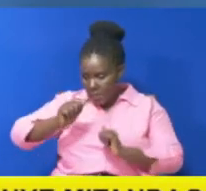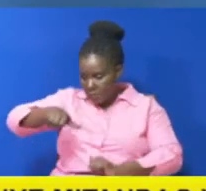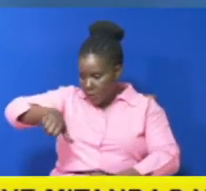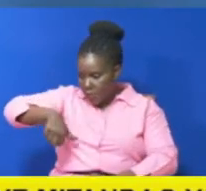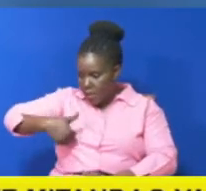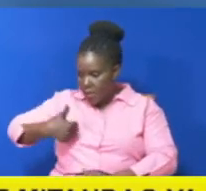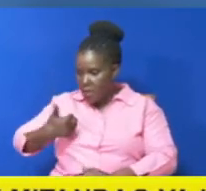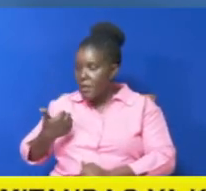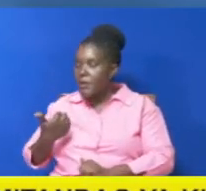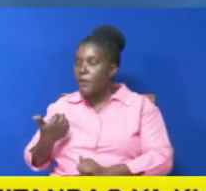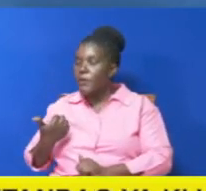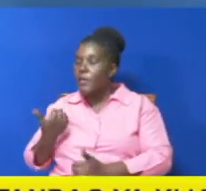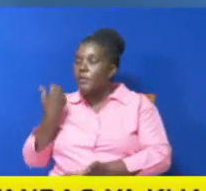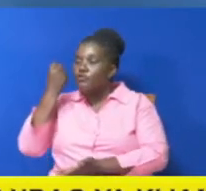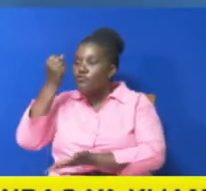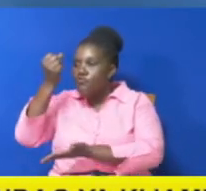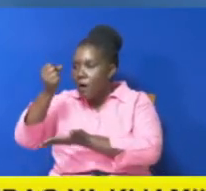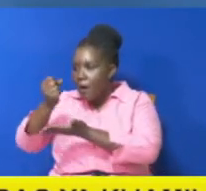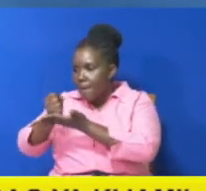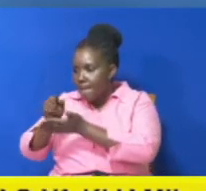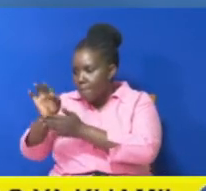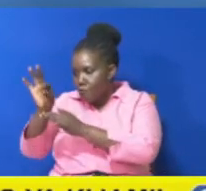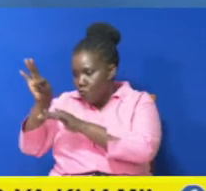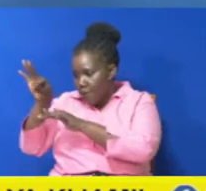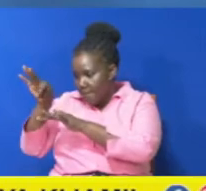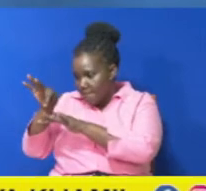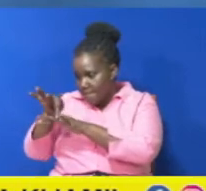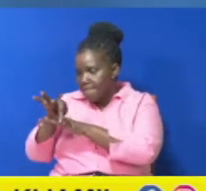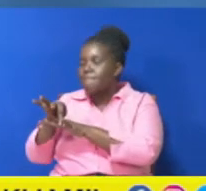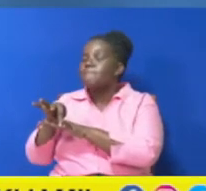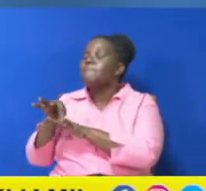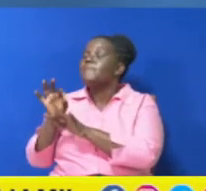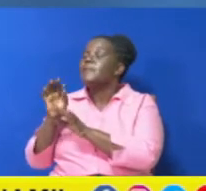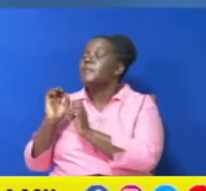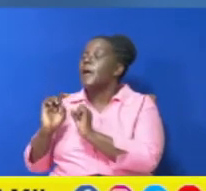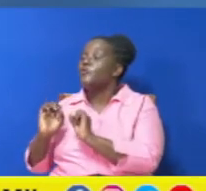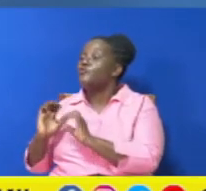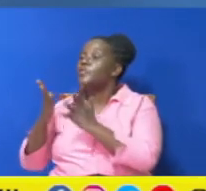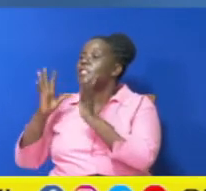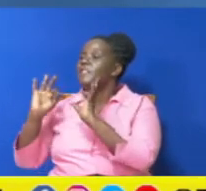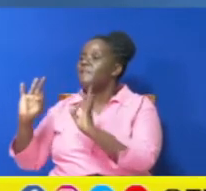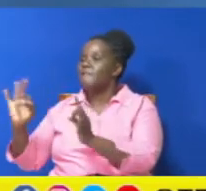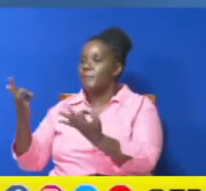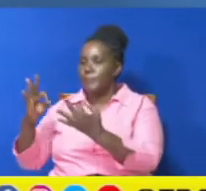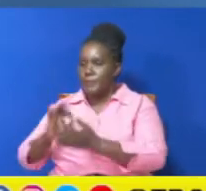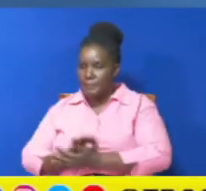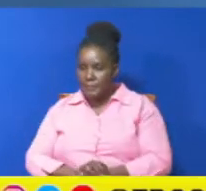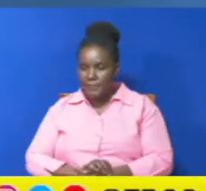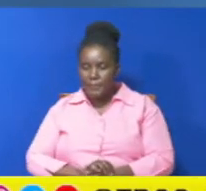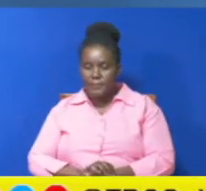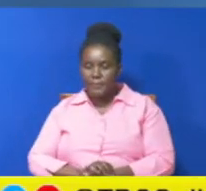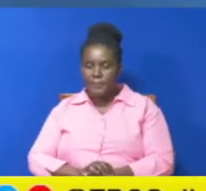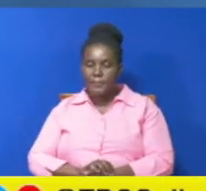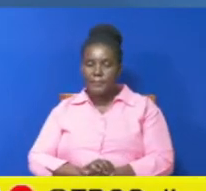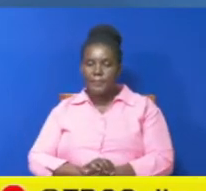kuingia katika ndoa tuwe, yani tuingie katika ndoa tuweje ili tuweze kuingia katika ndoa? Kwa sababu kuna